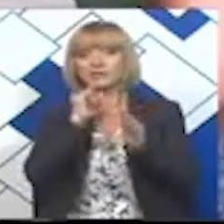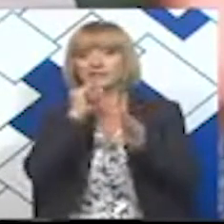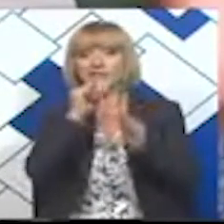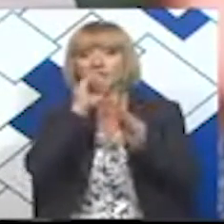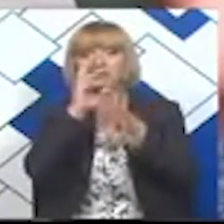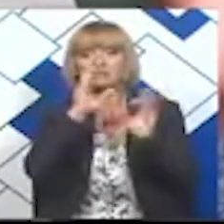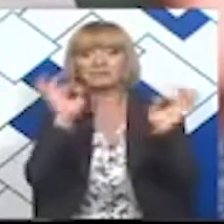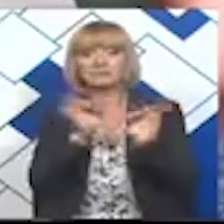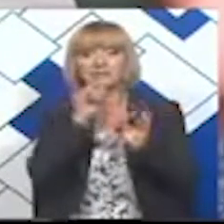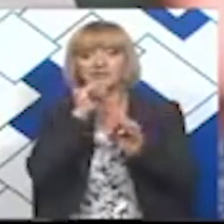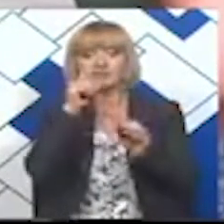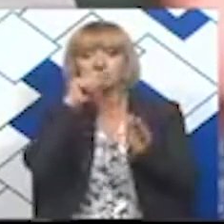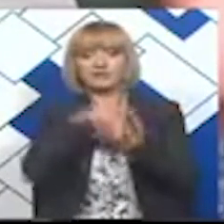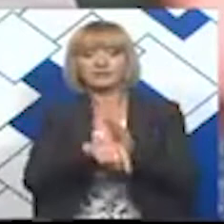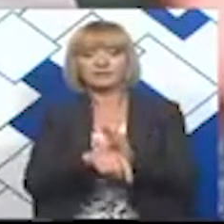ჩაერევა.